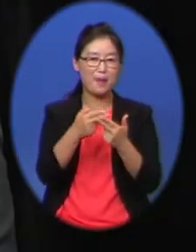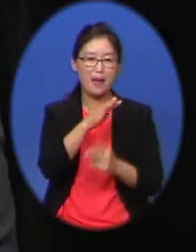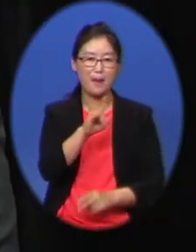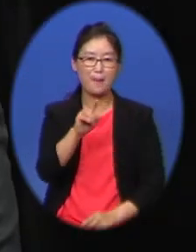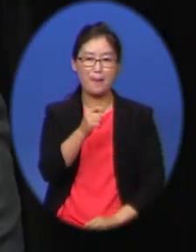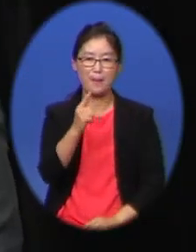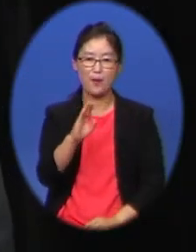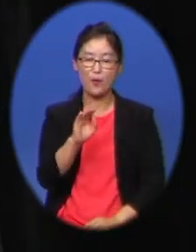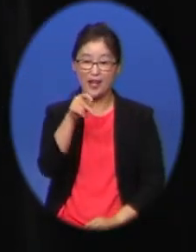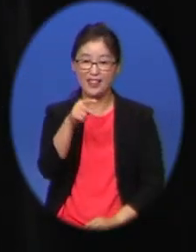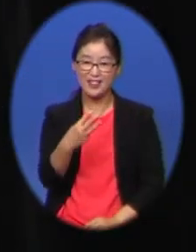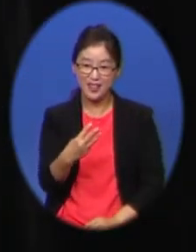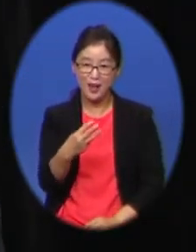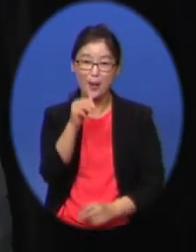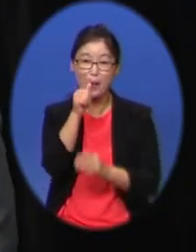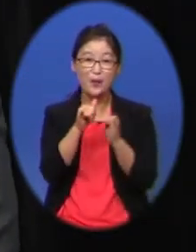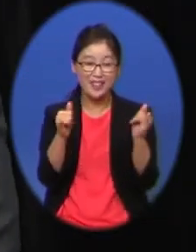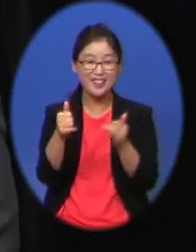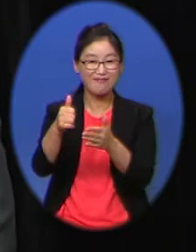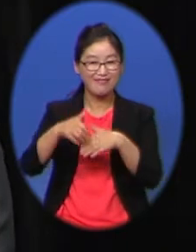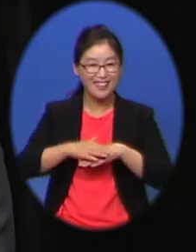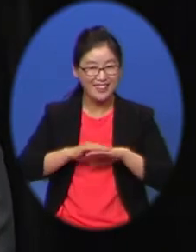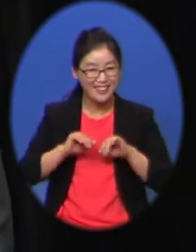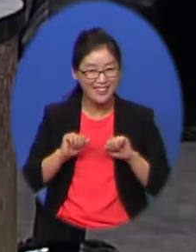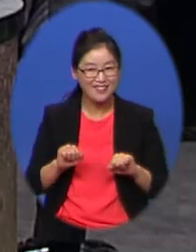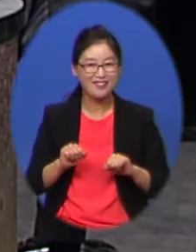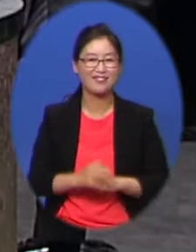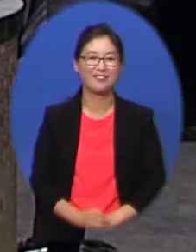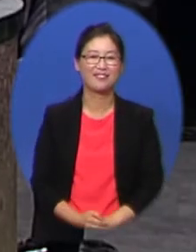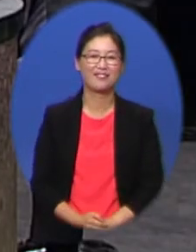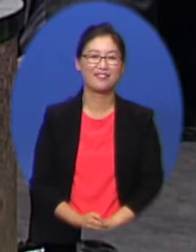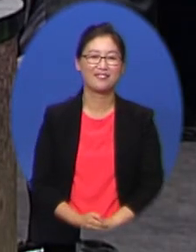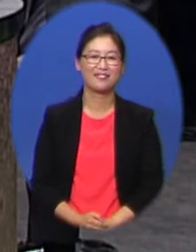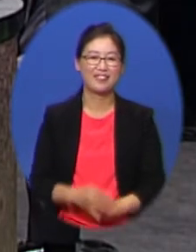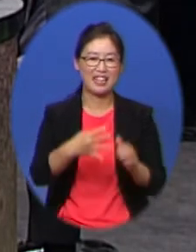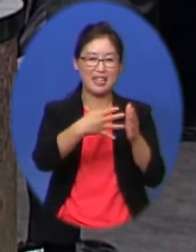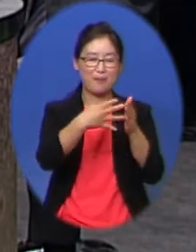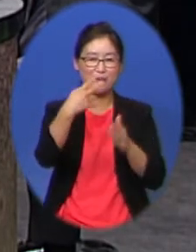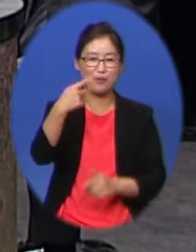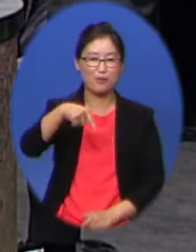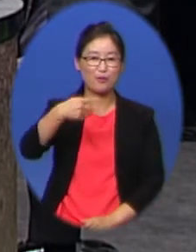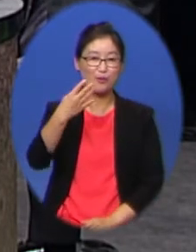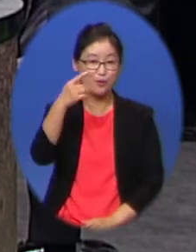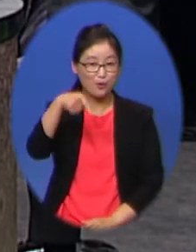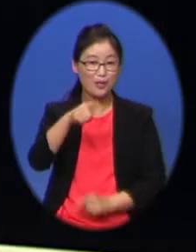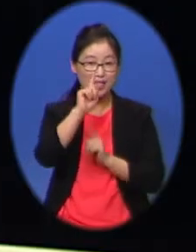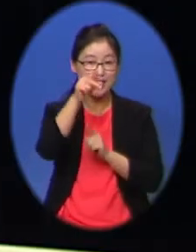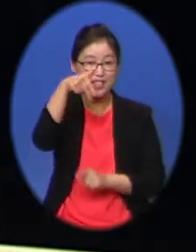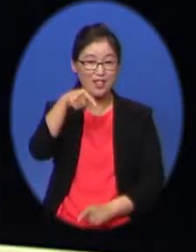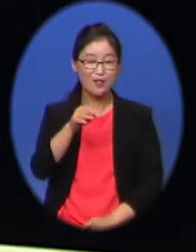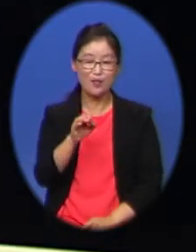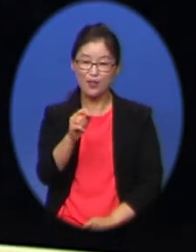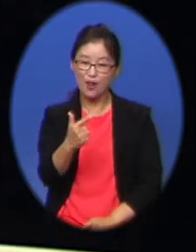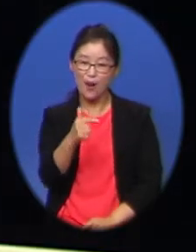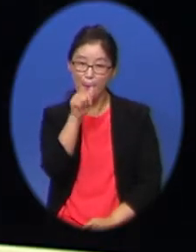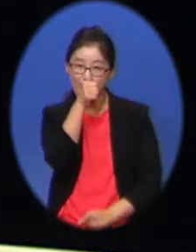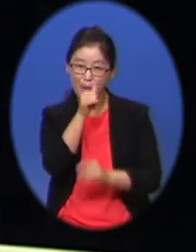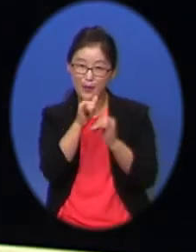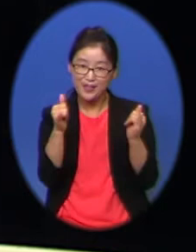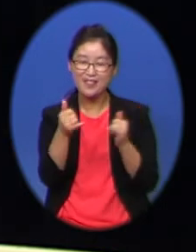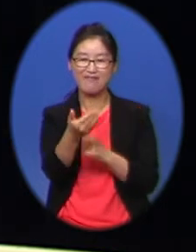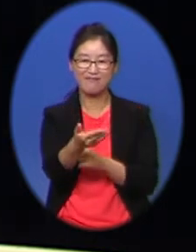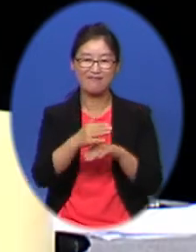변호사님, 안녕하세요. 안녕하세요. 네. 자, 그리고 사단법인 두루의 이주환 변호사님, 안녕하세요. 안녕하세요.